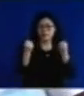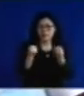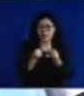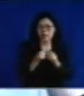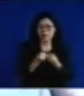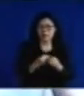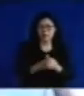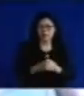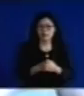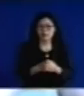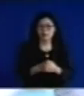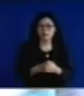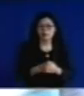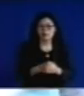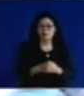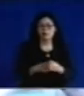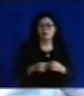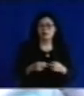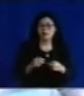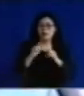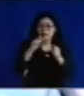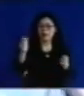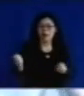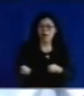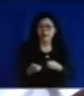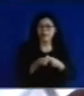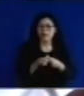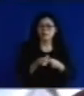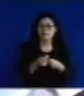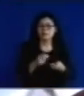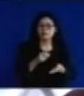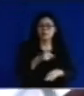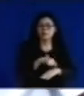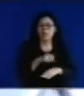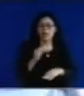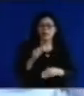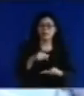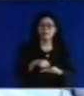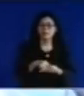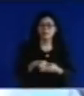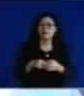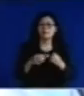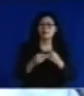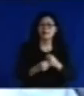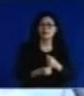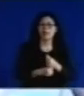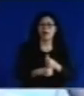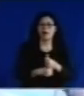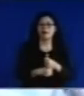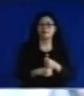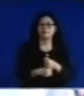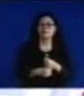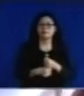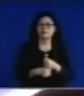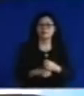terutama banyak nelayan saat ini yang lagi menderita. Itu ya, tersinggung